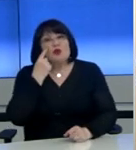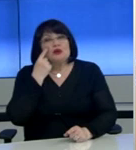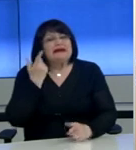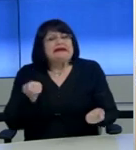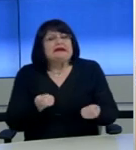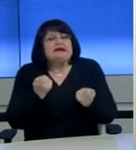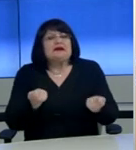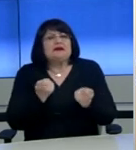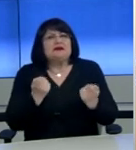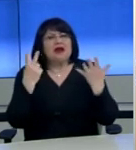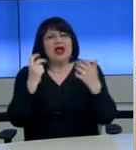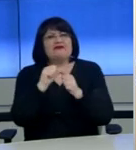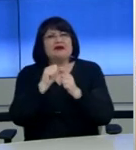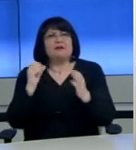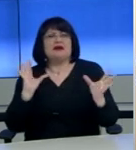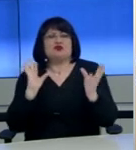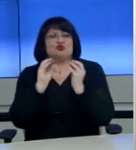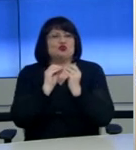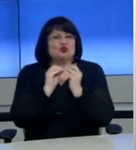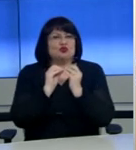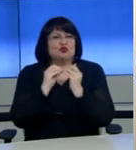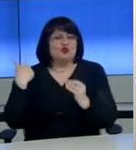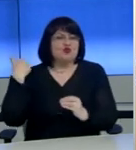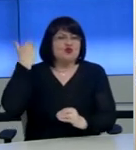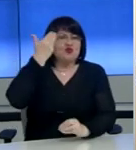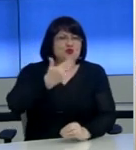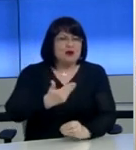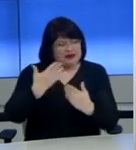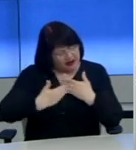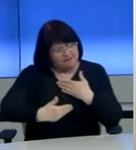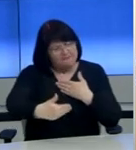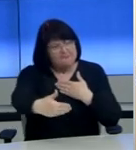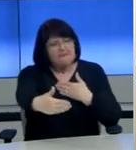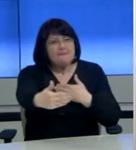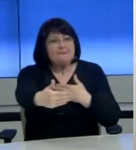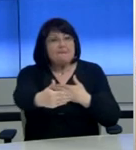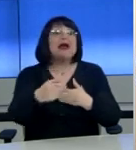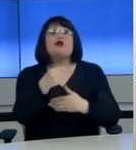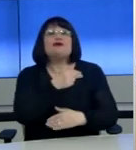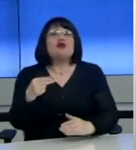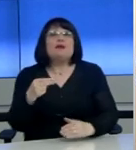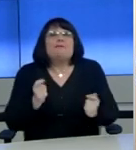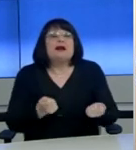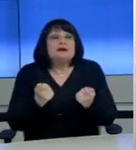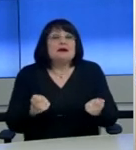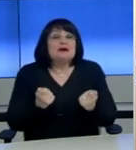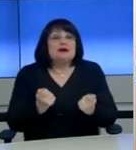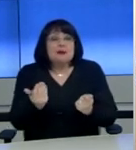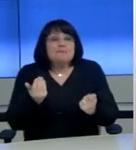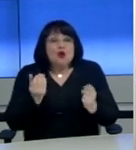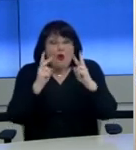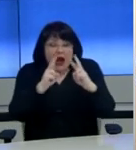συμβαίνει αυτούς τους 7 μήνες και σήμερα και ό,τι θα συμβεί το επόμενο διάστημα αυτή την ιστορία της